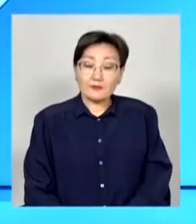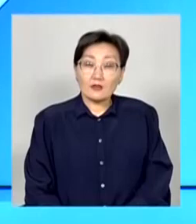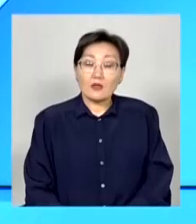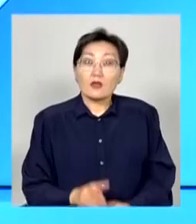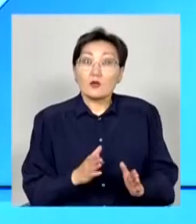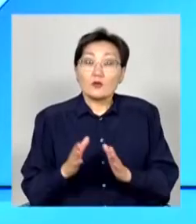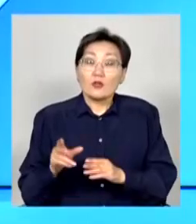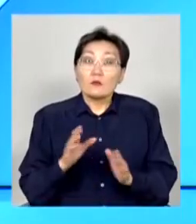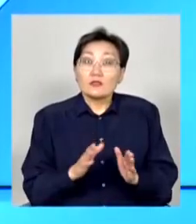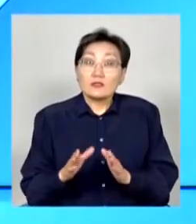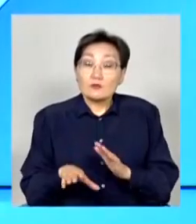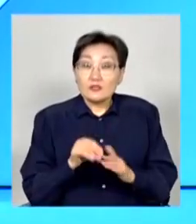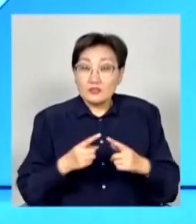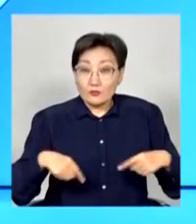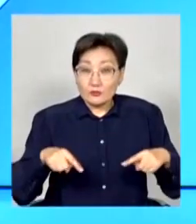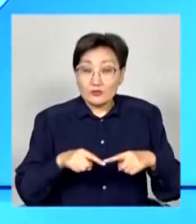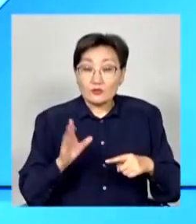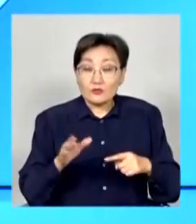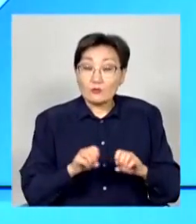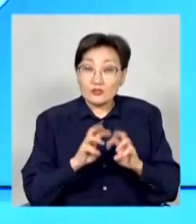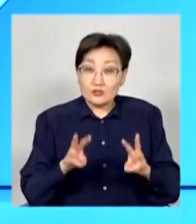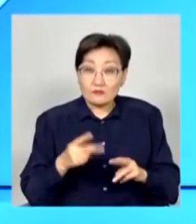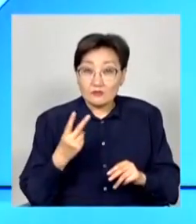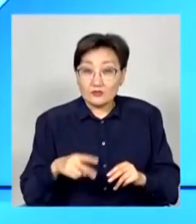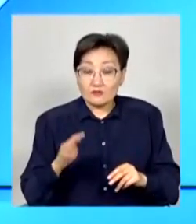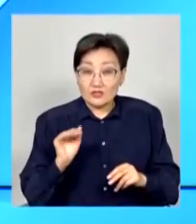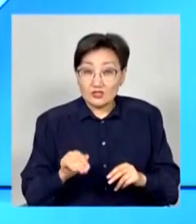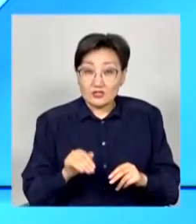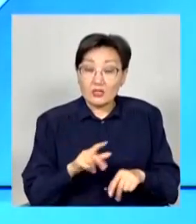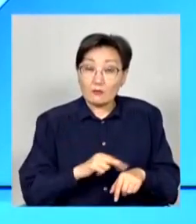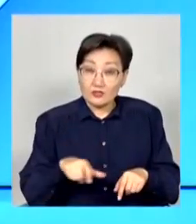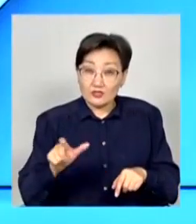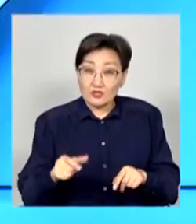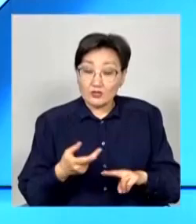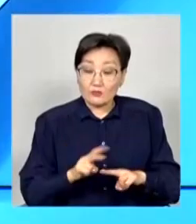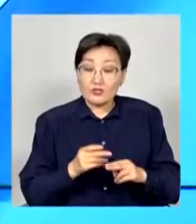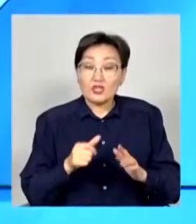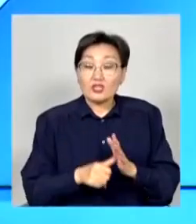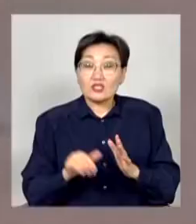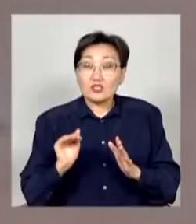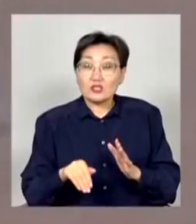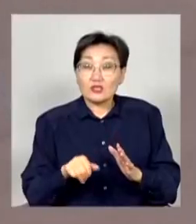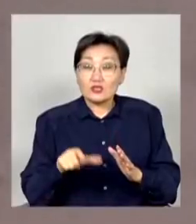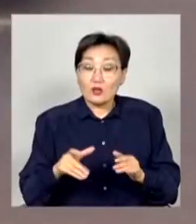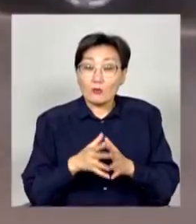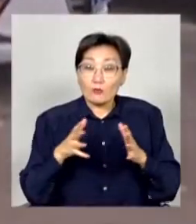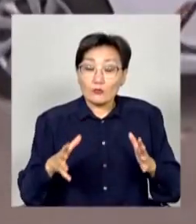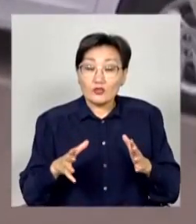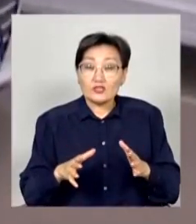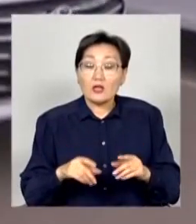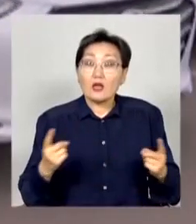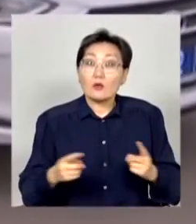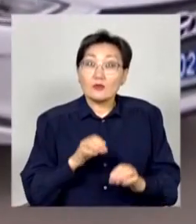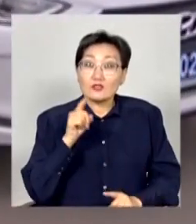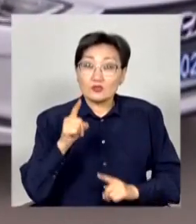Правопорядок на избирательных участках страны будут обеспечивать 20 тысяч полицейских. Это на 6 тысяч человек больше обычного суточного